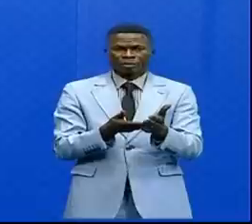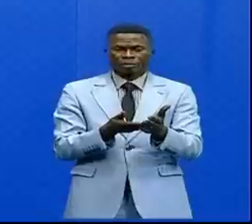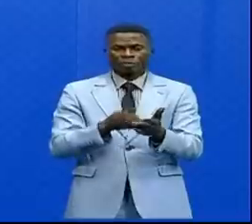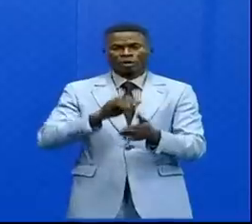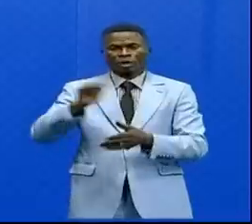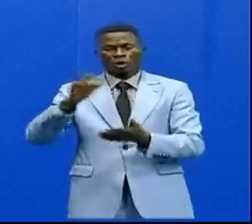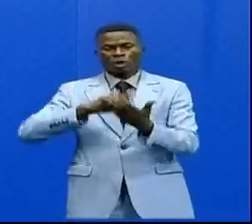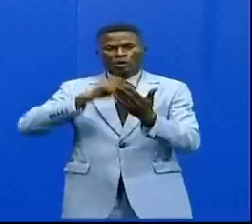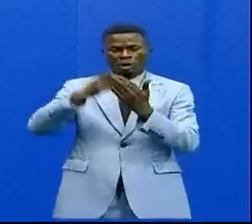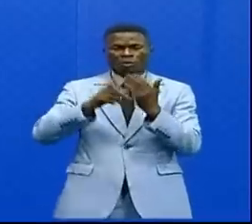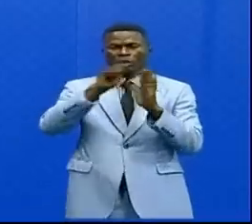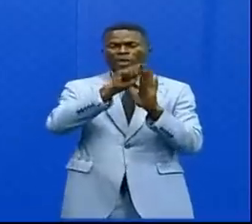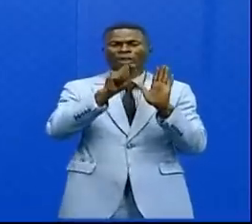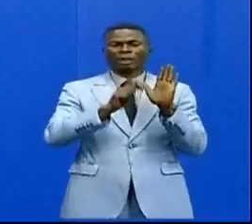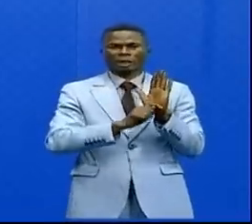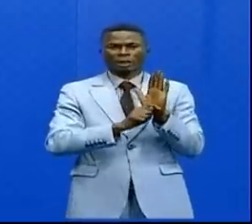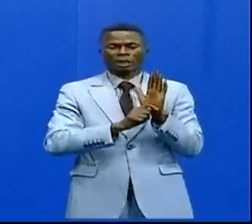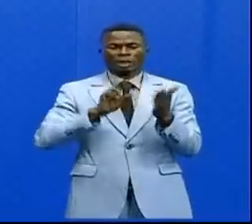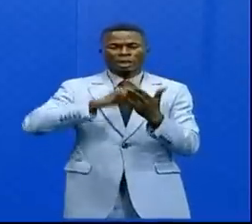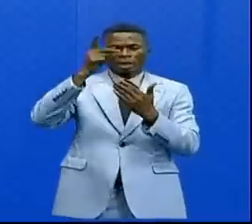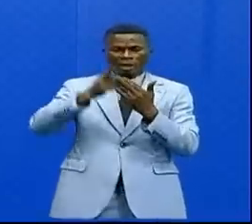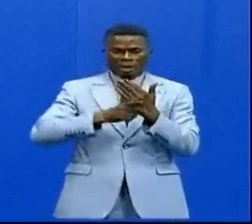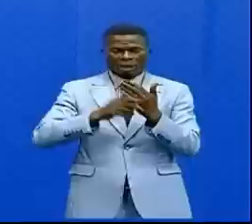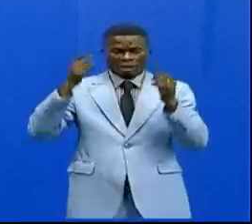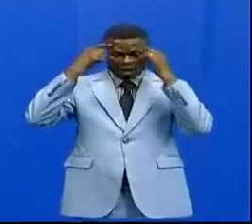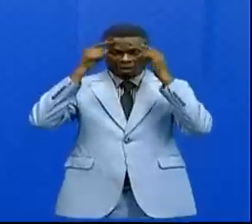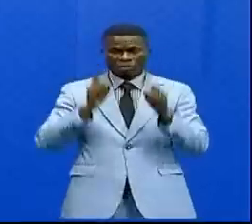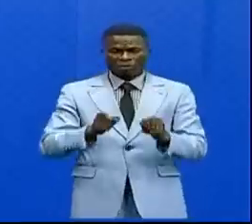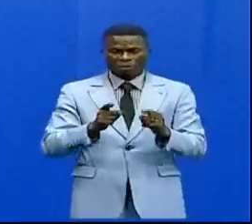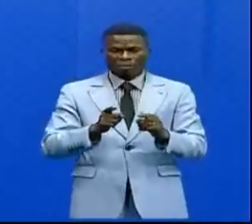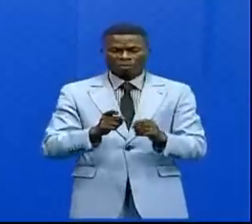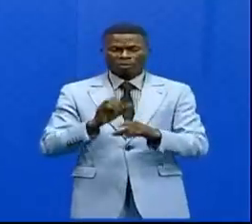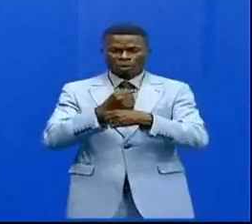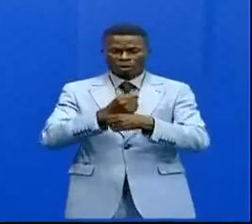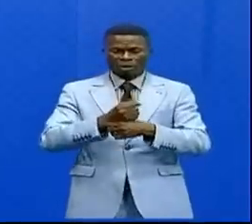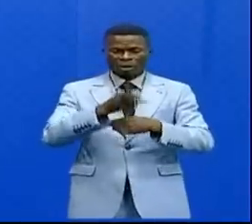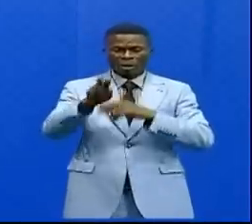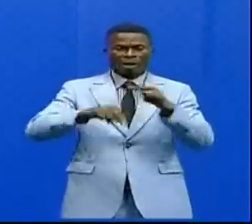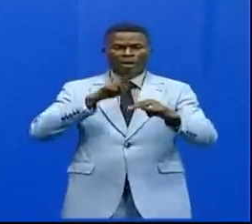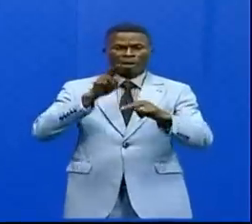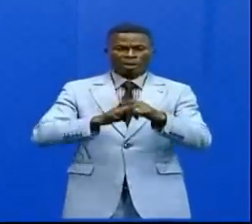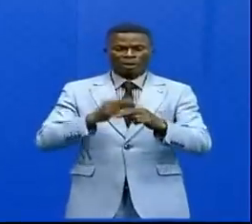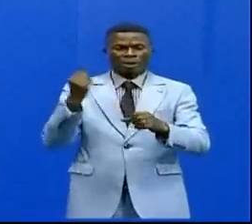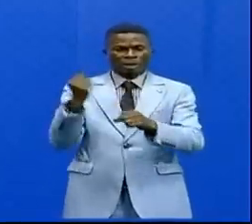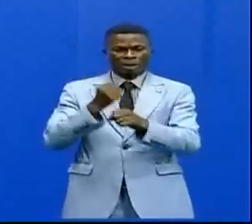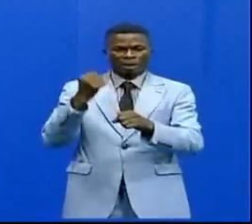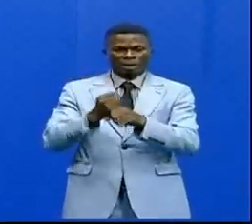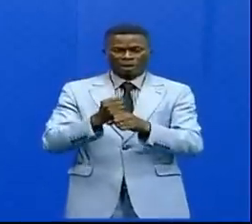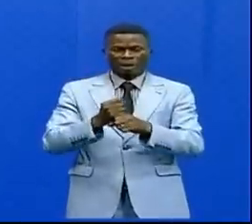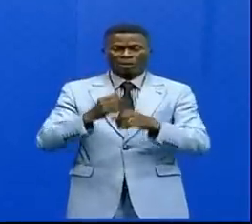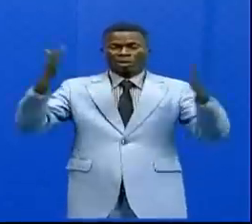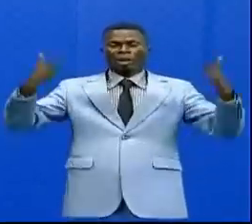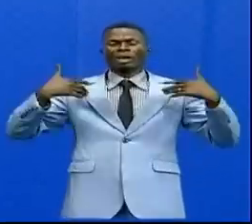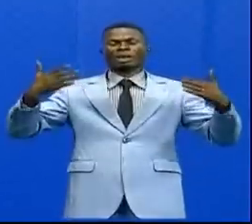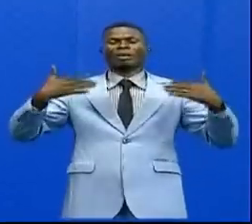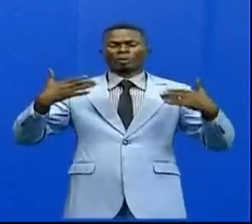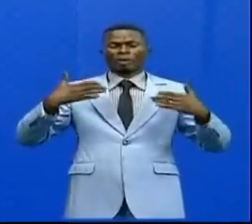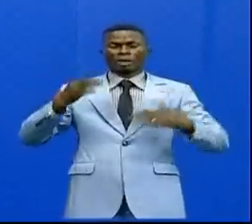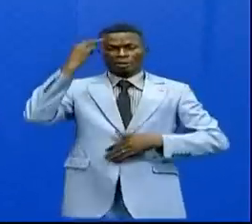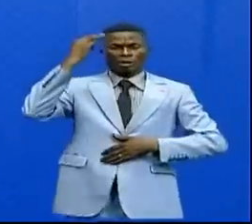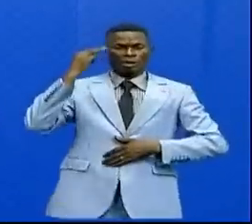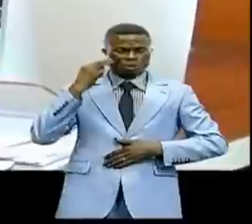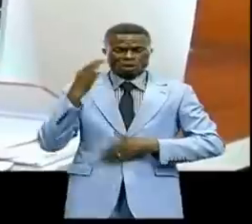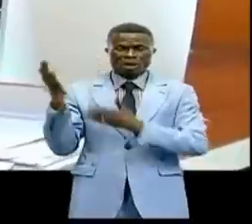D'autres projets de texte. Projet de décret instituant un cadre national de services climatologiques. Le ministre